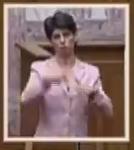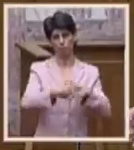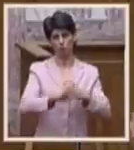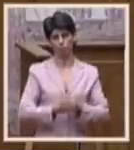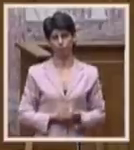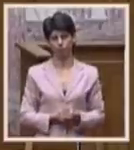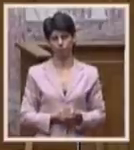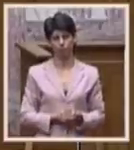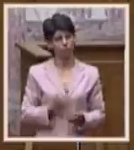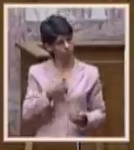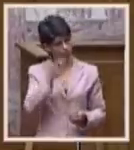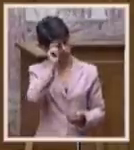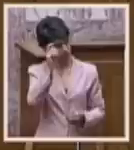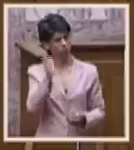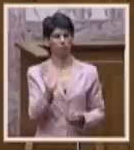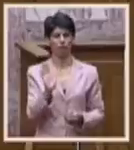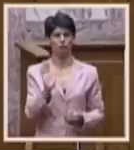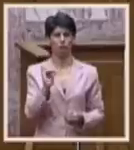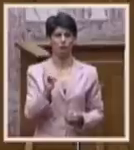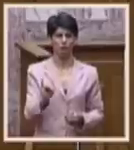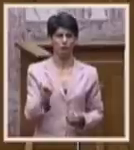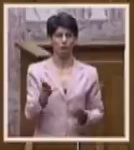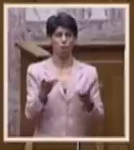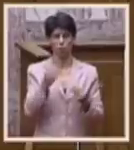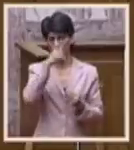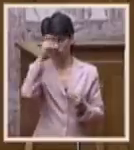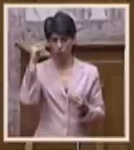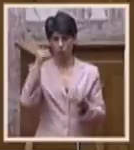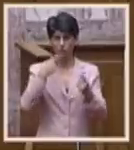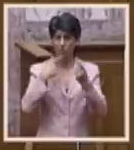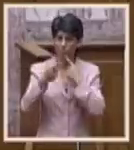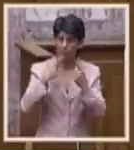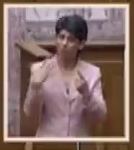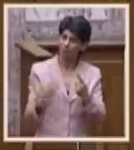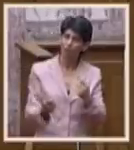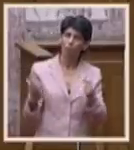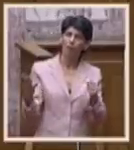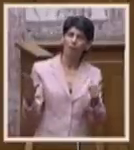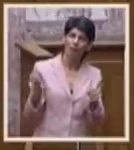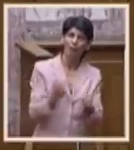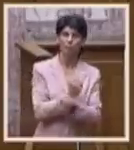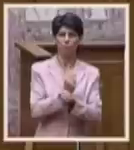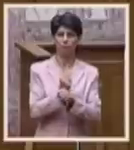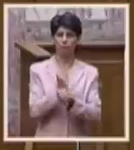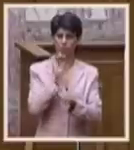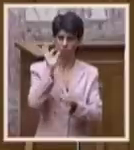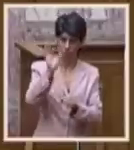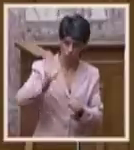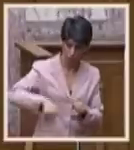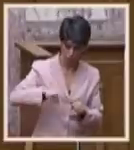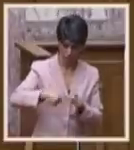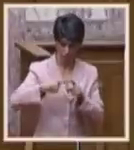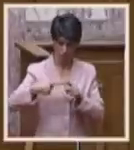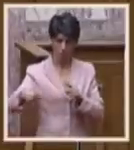Θέλω να σας ομολογήσω ότι ακόμα και αν με πολύ δύσκολη διαπραγμάτευση έχουμε μια επιτυχή έκβαση στο τέλος αυτής της